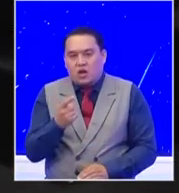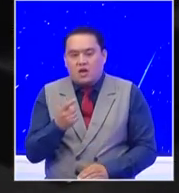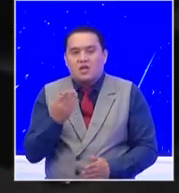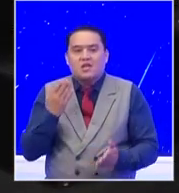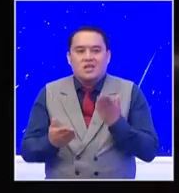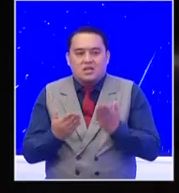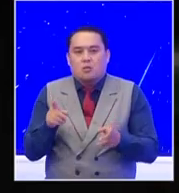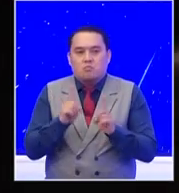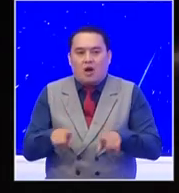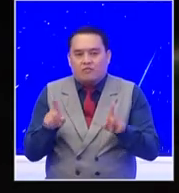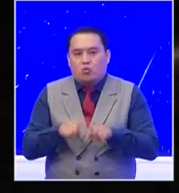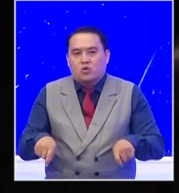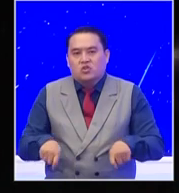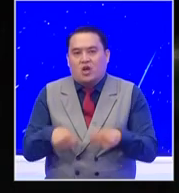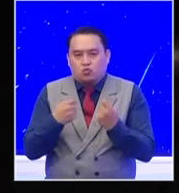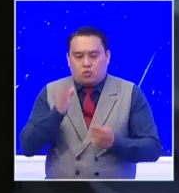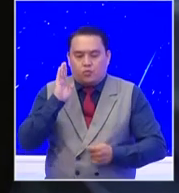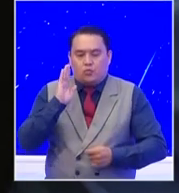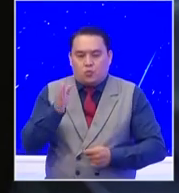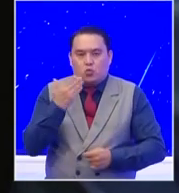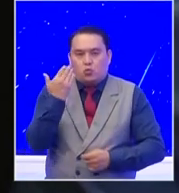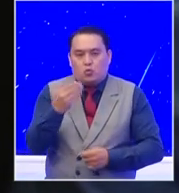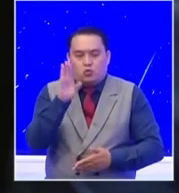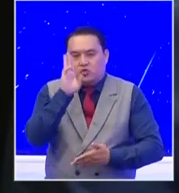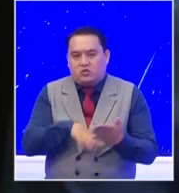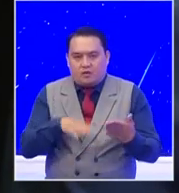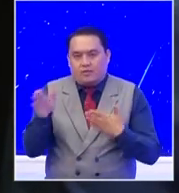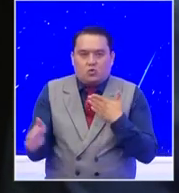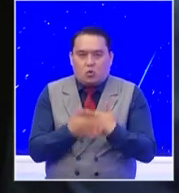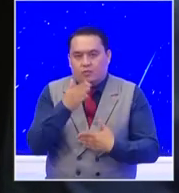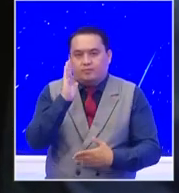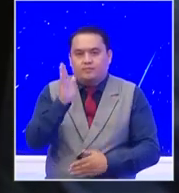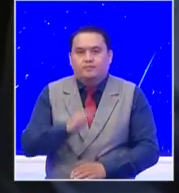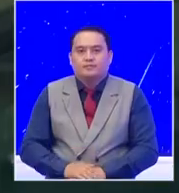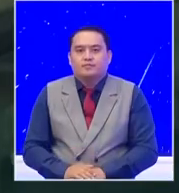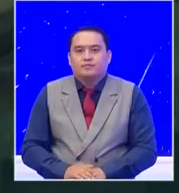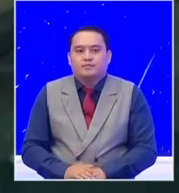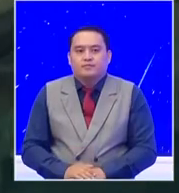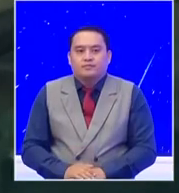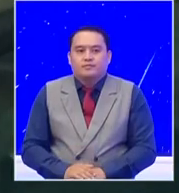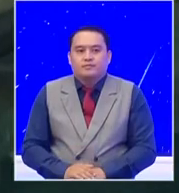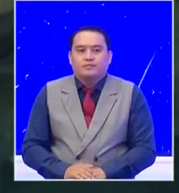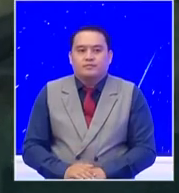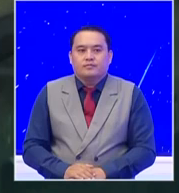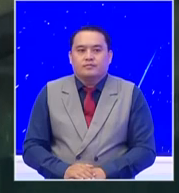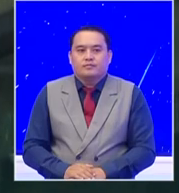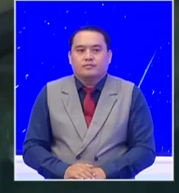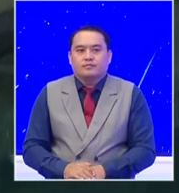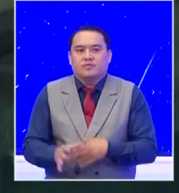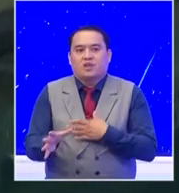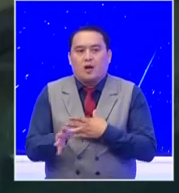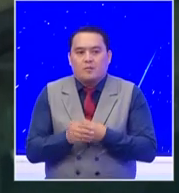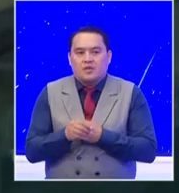если они повторно нарушат режим карантина, к ним будут применены более серьезные меры. Совместными мероприятиями были